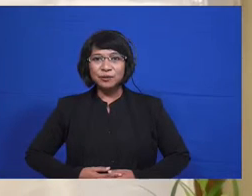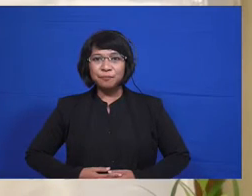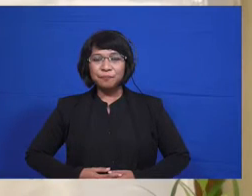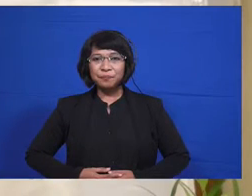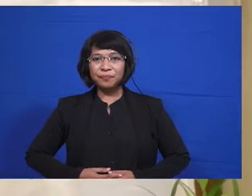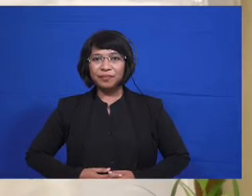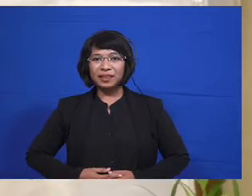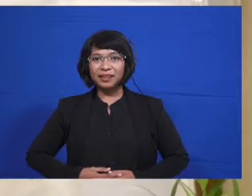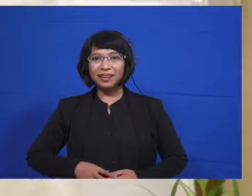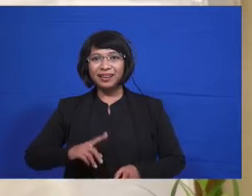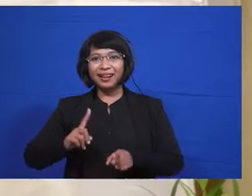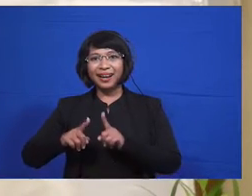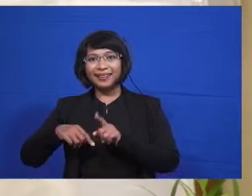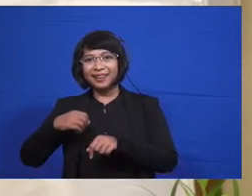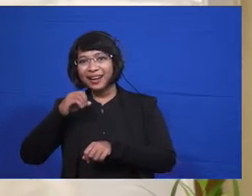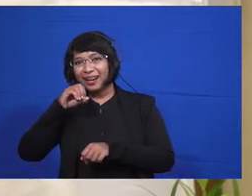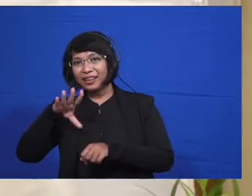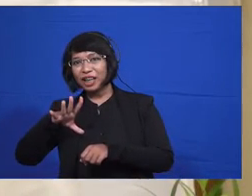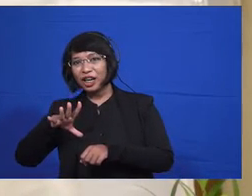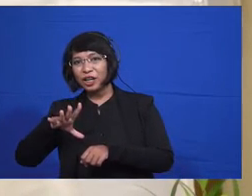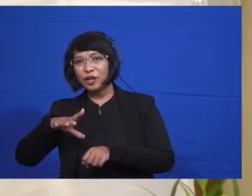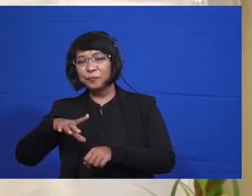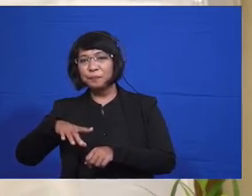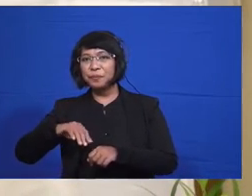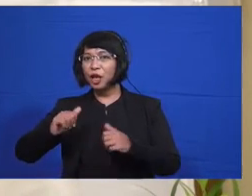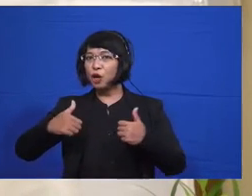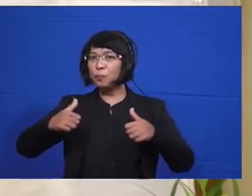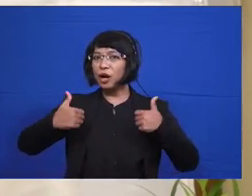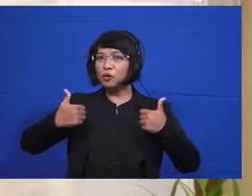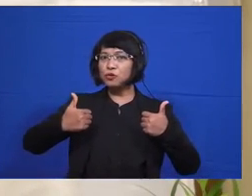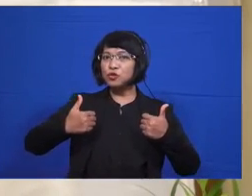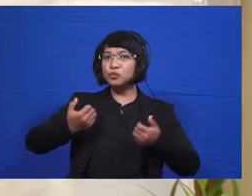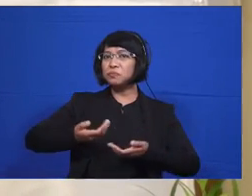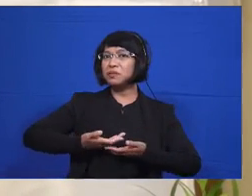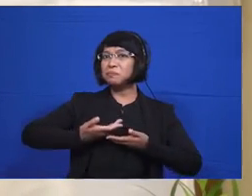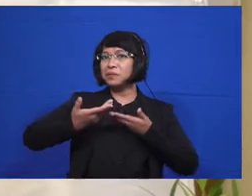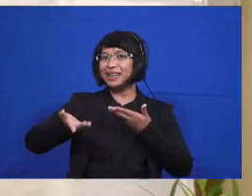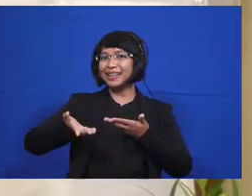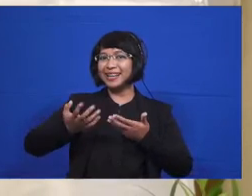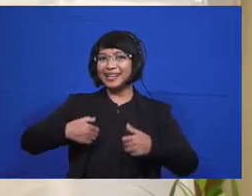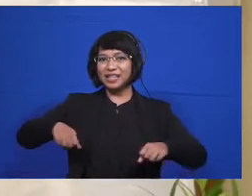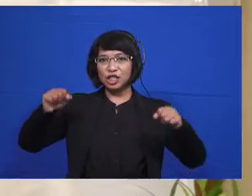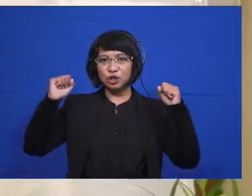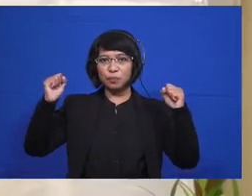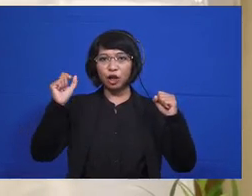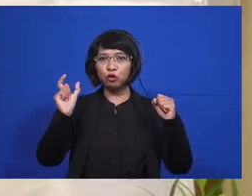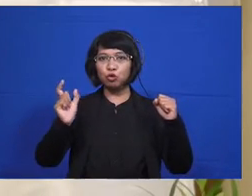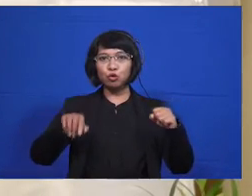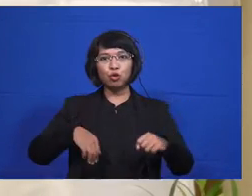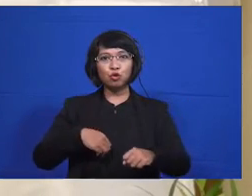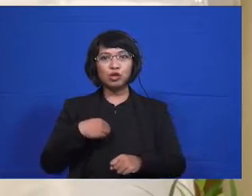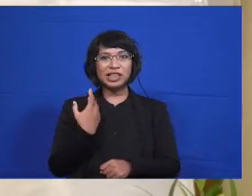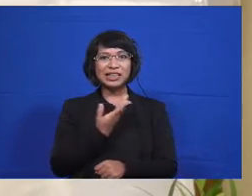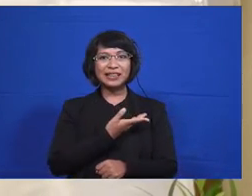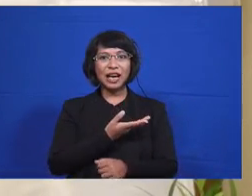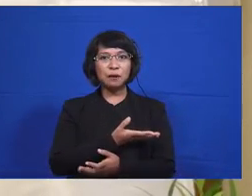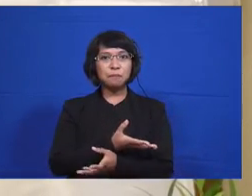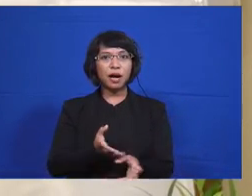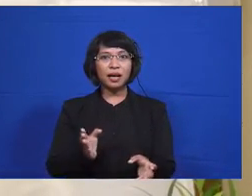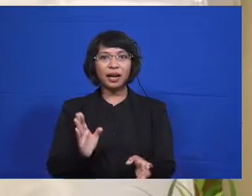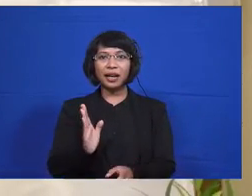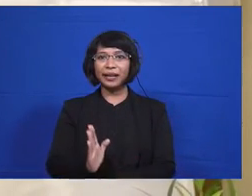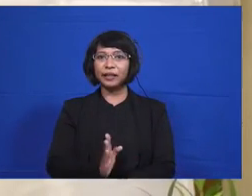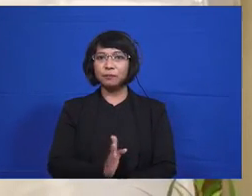Kata-katanya bagus dan menyemangati untuk kita semua, untuk kita para imam, khususnya